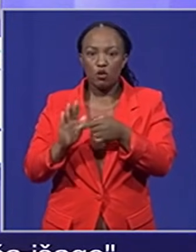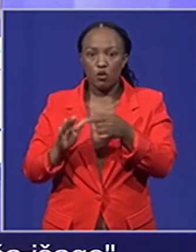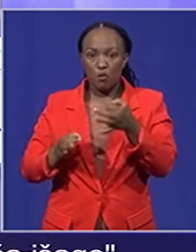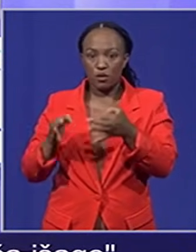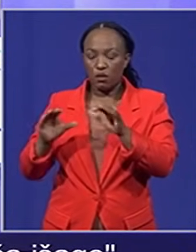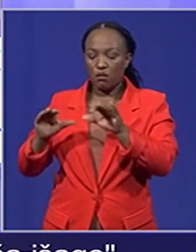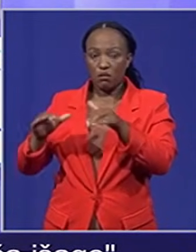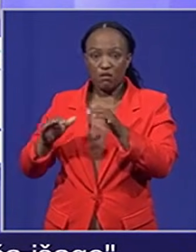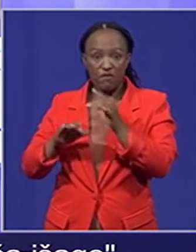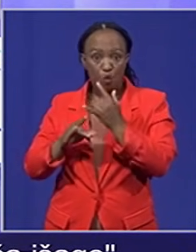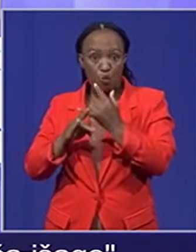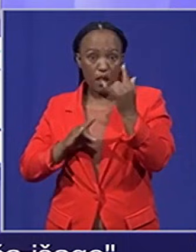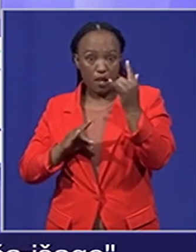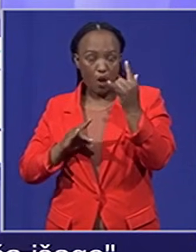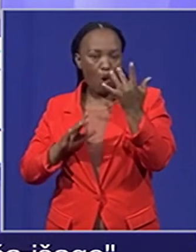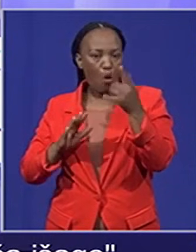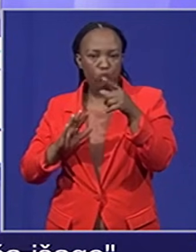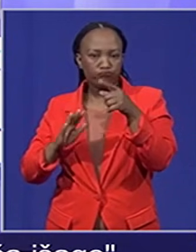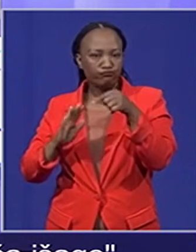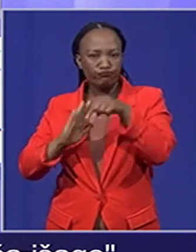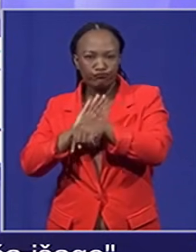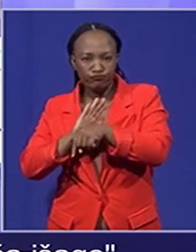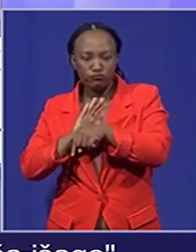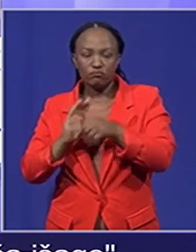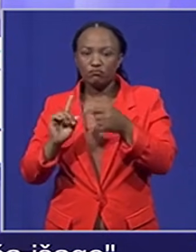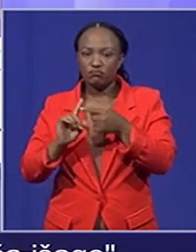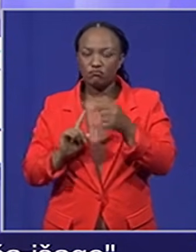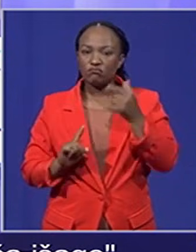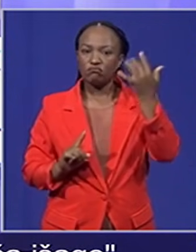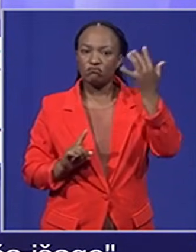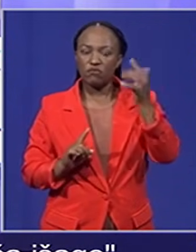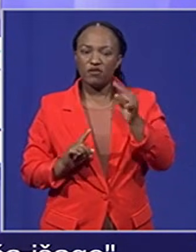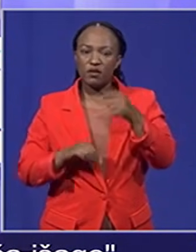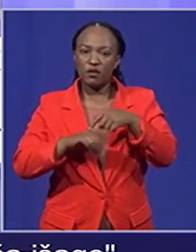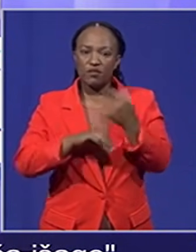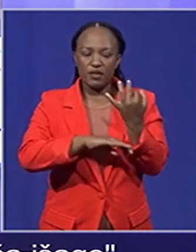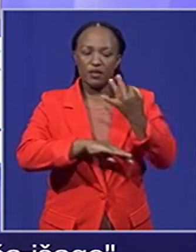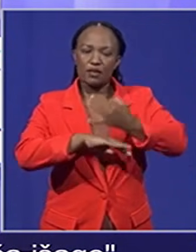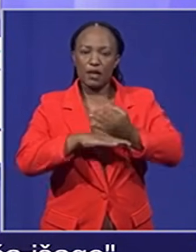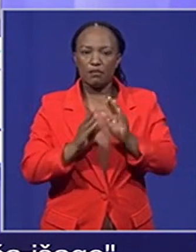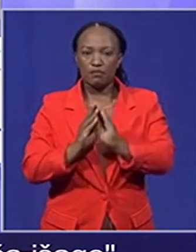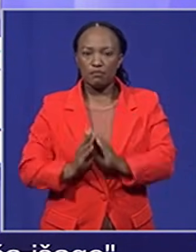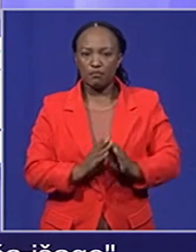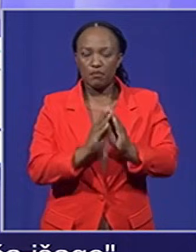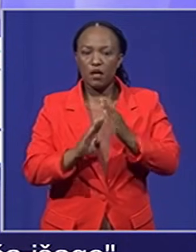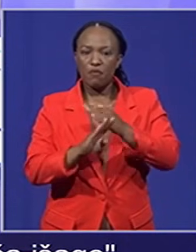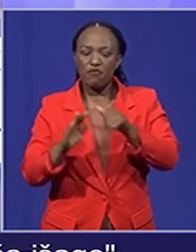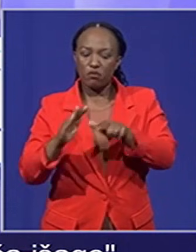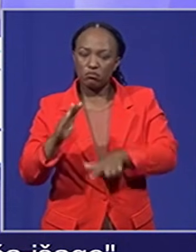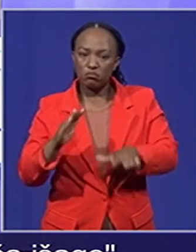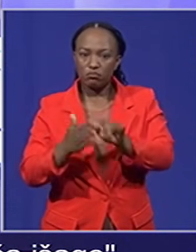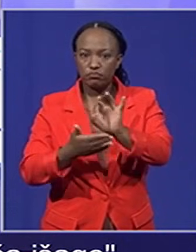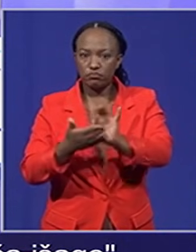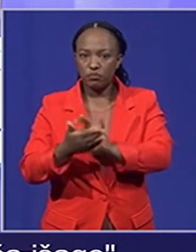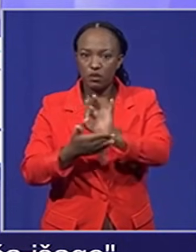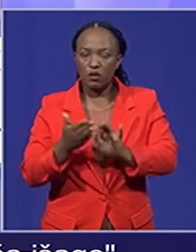o tla o beša wa tuka. Malema o boletše se letšatšing la mathomo la kopano ya matšatši a mararo la mokgatlo pele ga dikgetho tša pušoselegae. Go